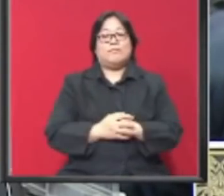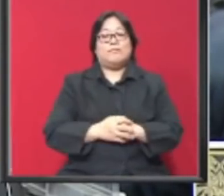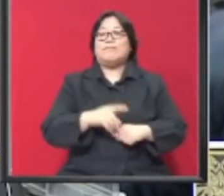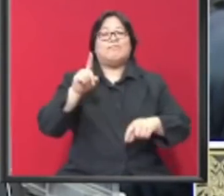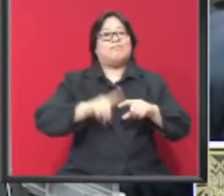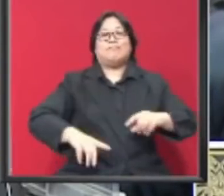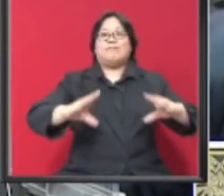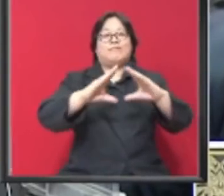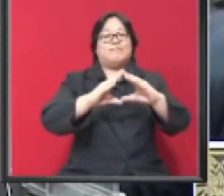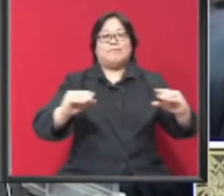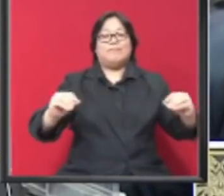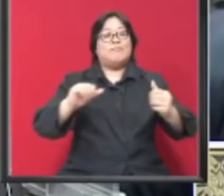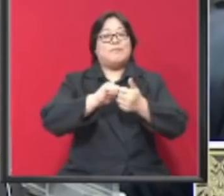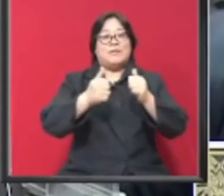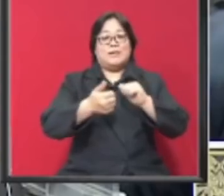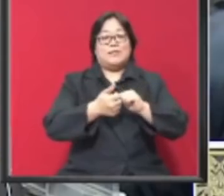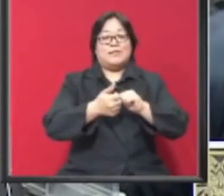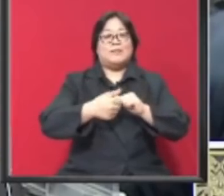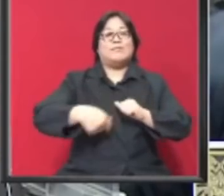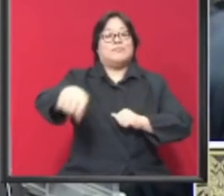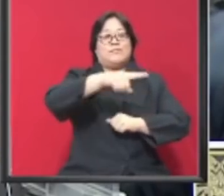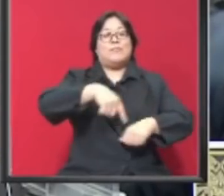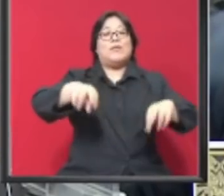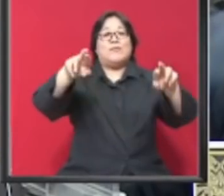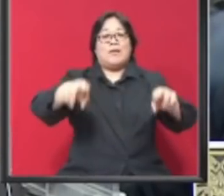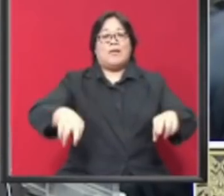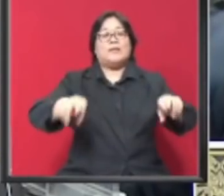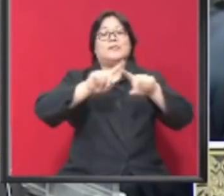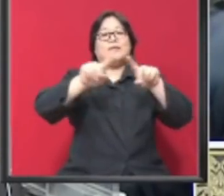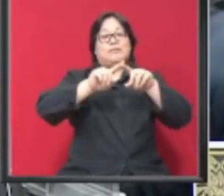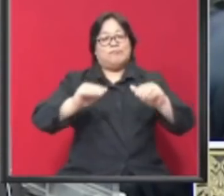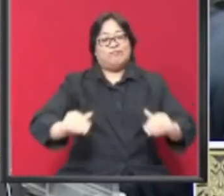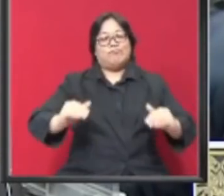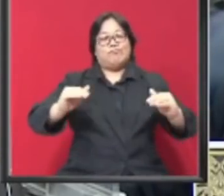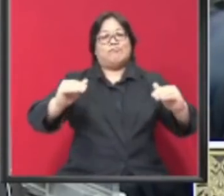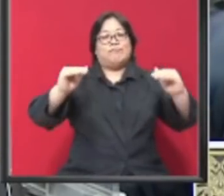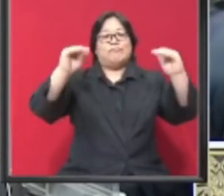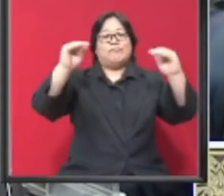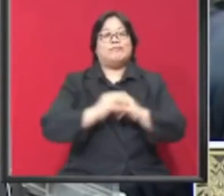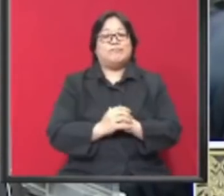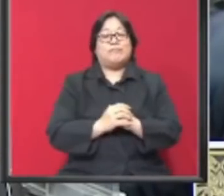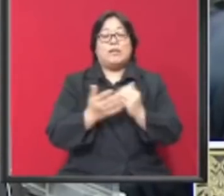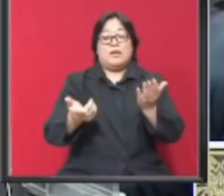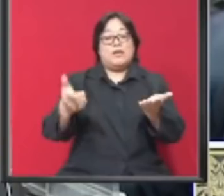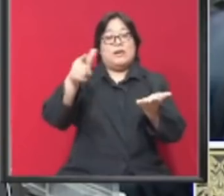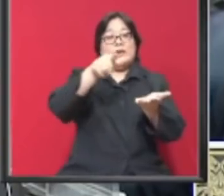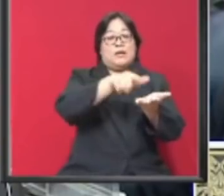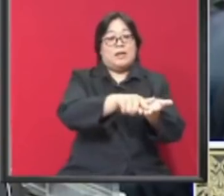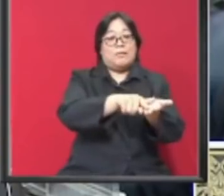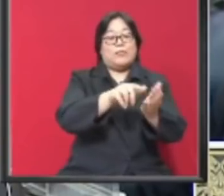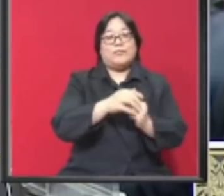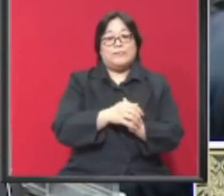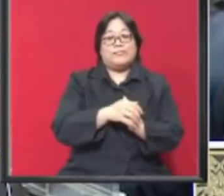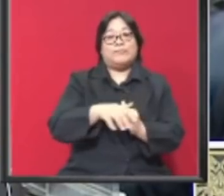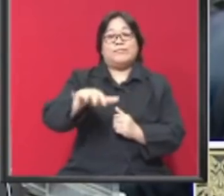dapat atasi masalah yang dihadapi oleh rakyat di perbagai peringkat dilaporkan bahwa